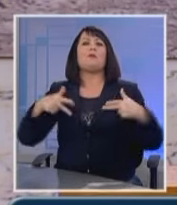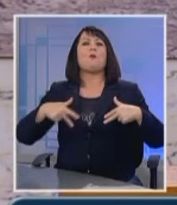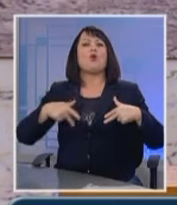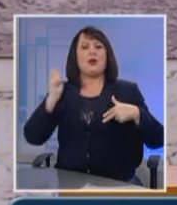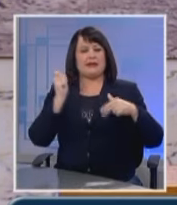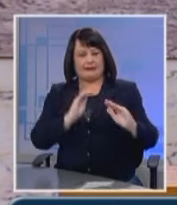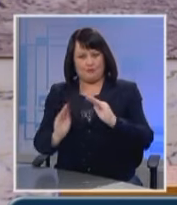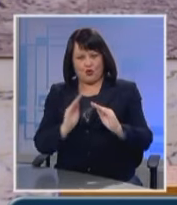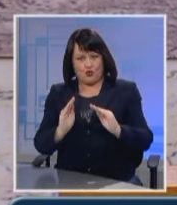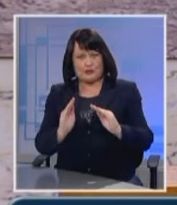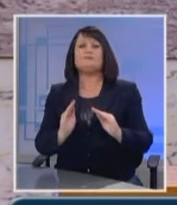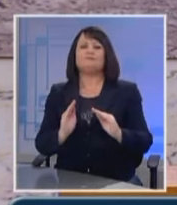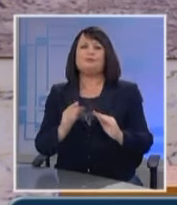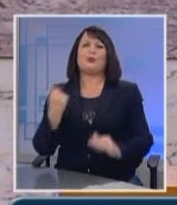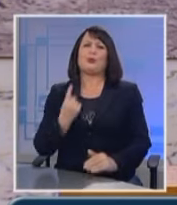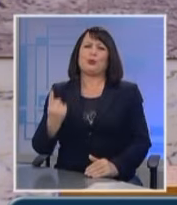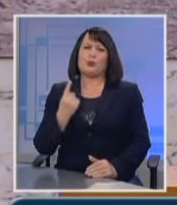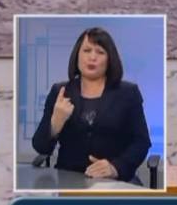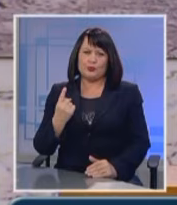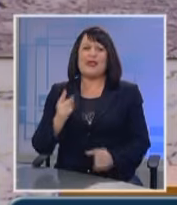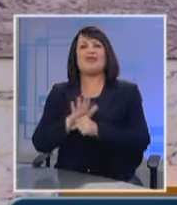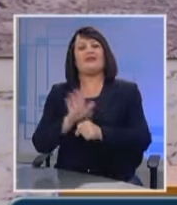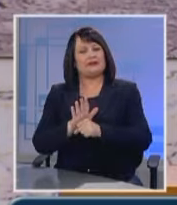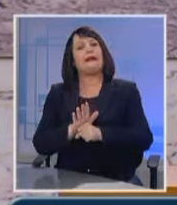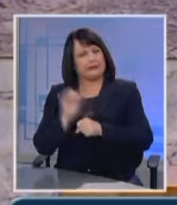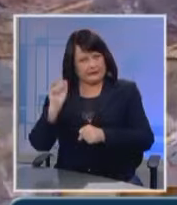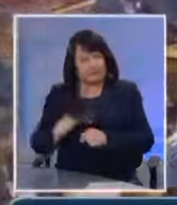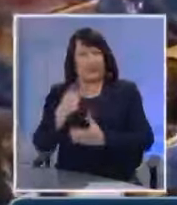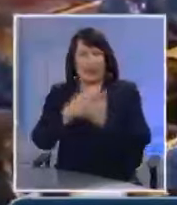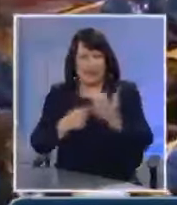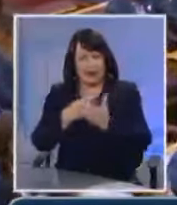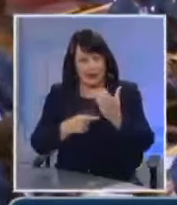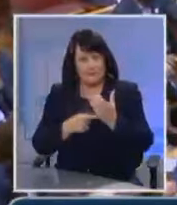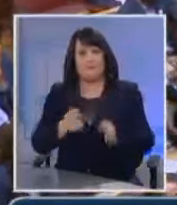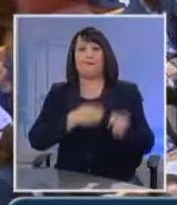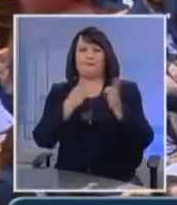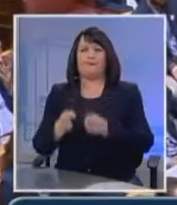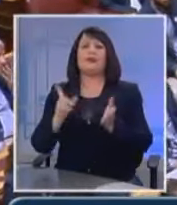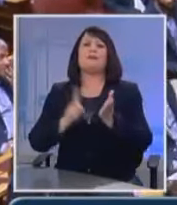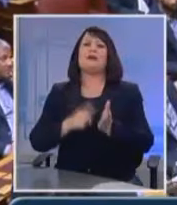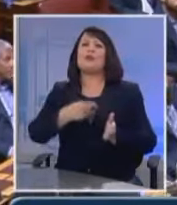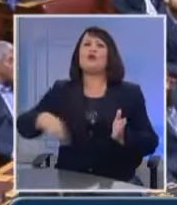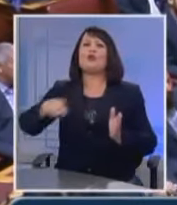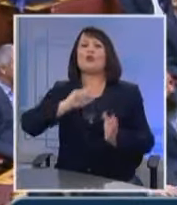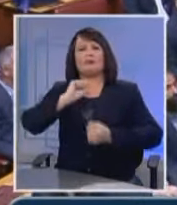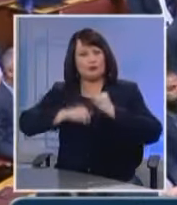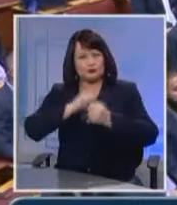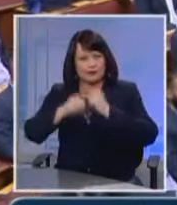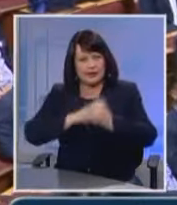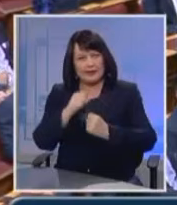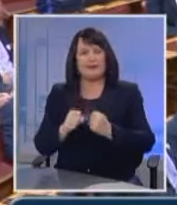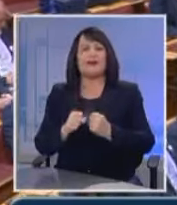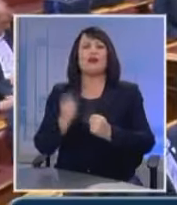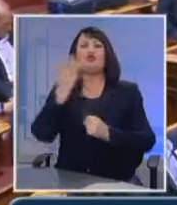πολιτείας που και αυτή συχνά είναι ανεπαρκής. Πρέπει ταυτοχρόνως να εντείνουμε τις προσπάθειές μας μέσα